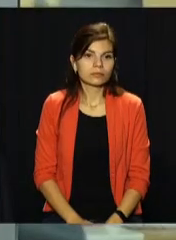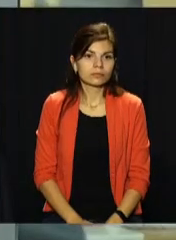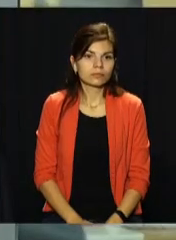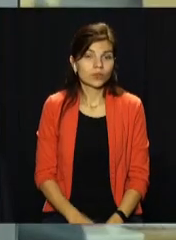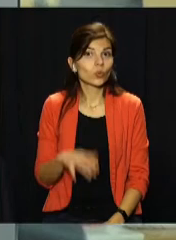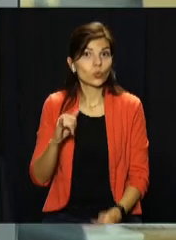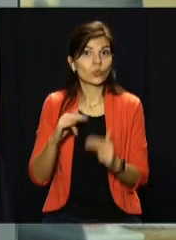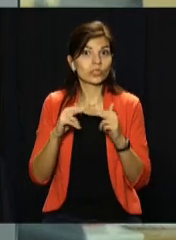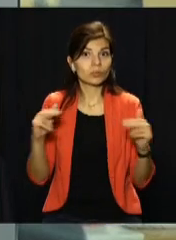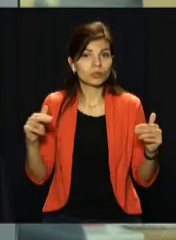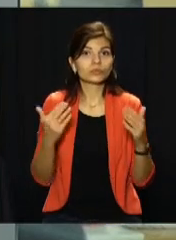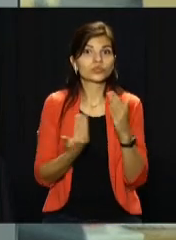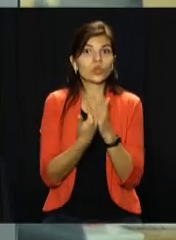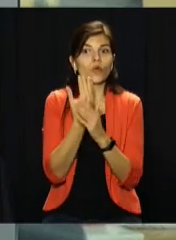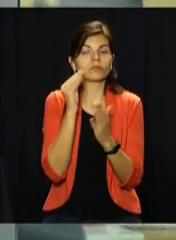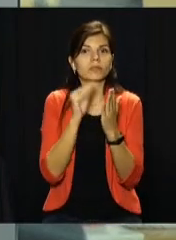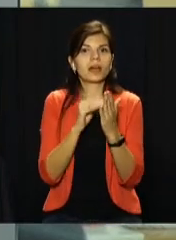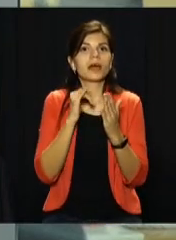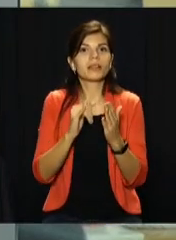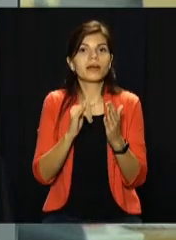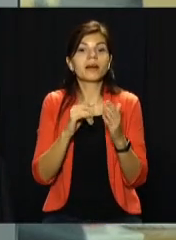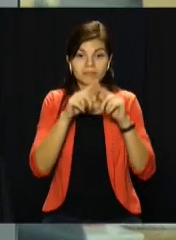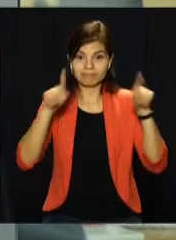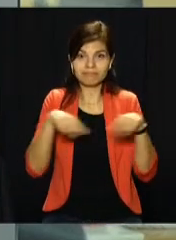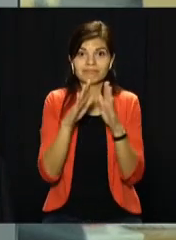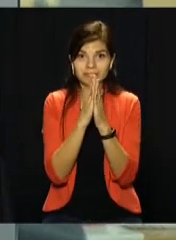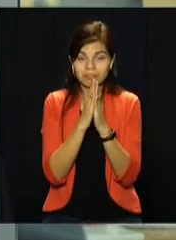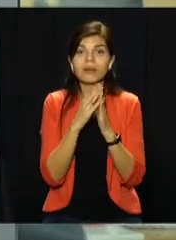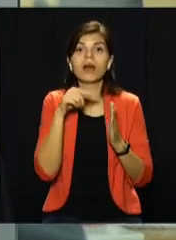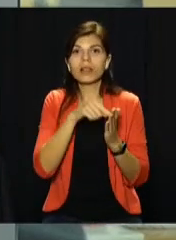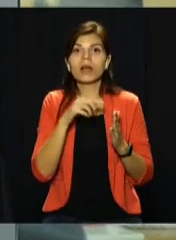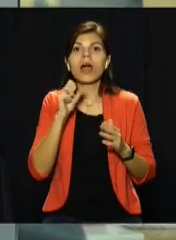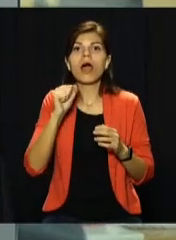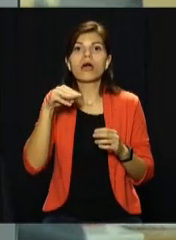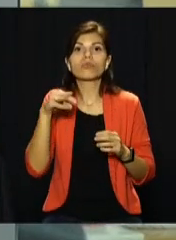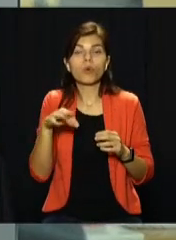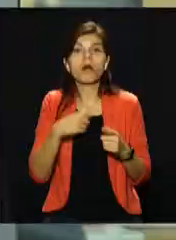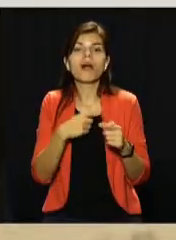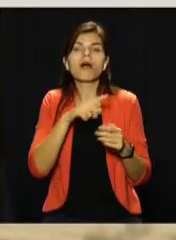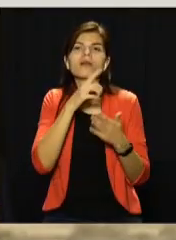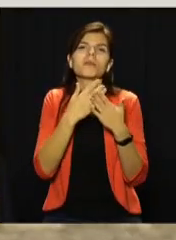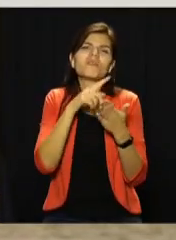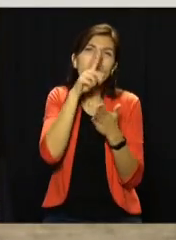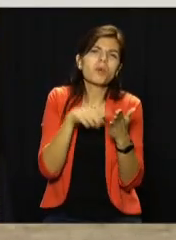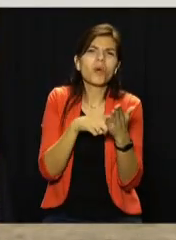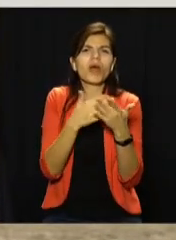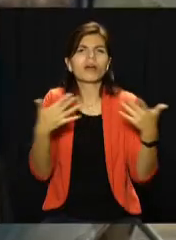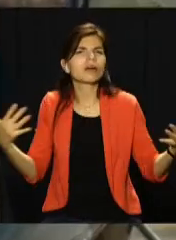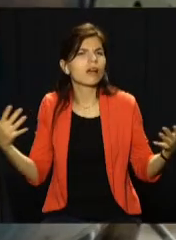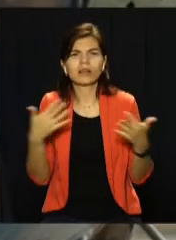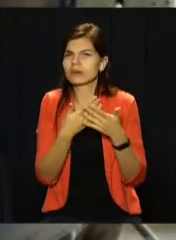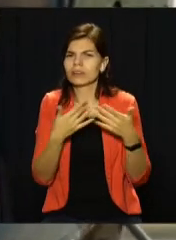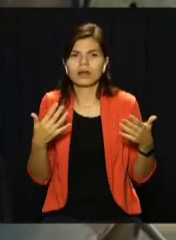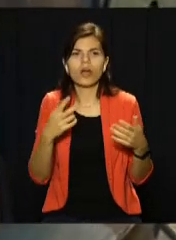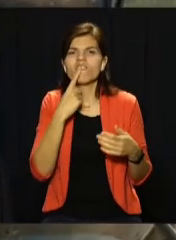У Дніпрі створюють посібник для ветеранів АТО. Там будуть рекомендації, як вирішити ті чи інші нагальні